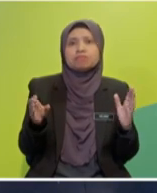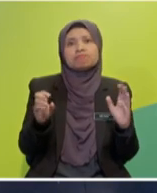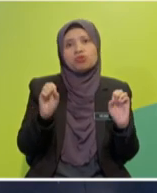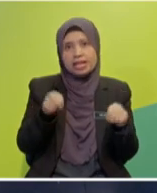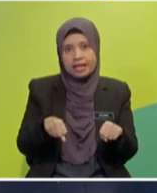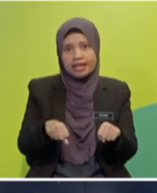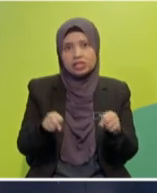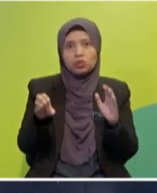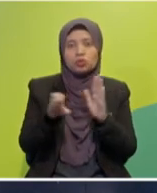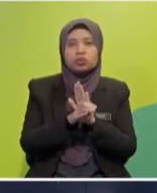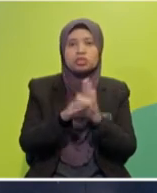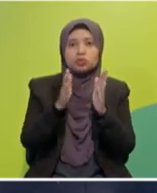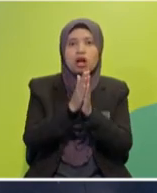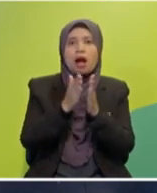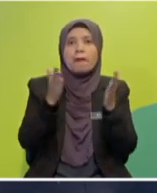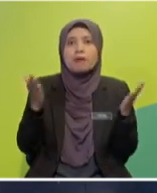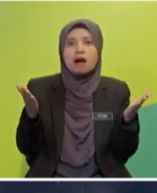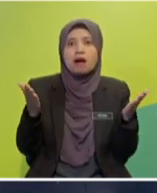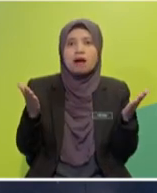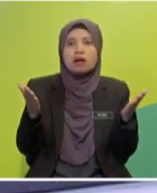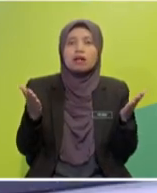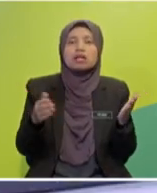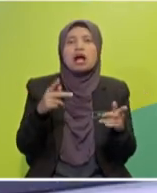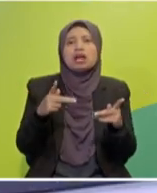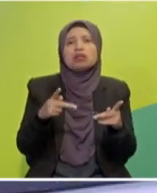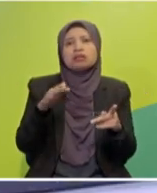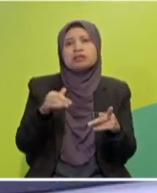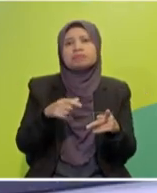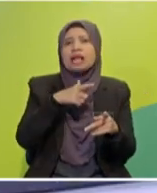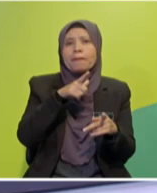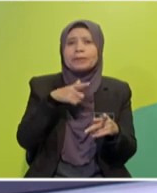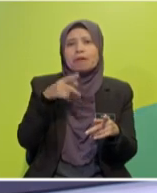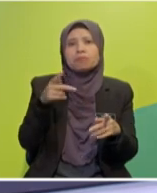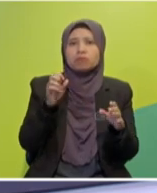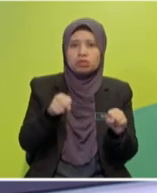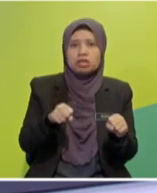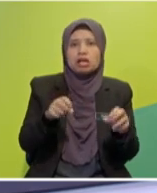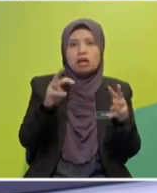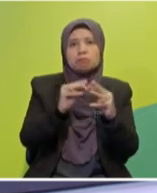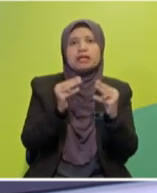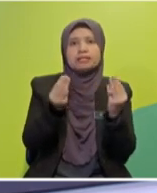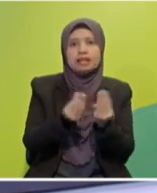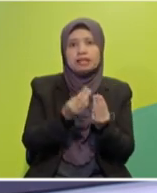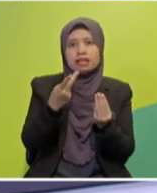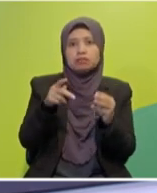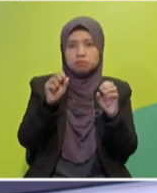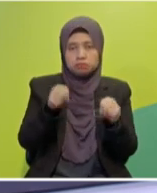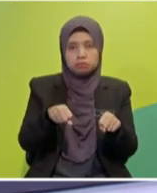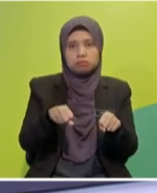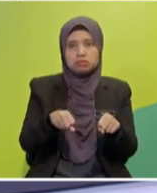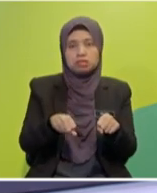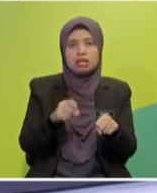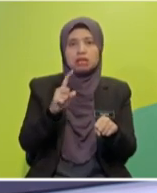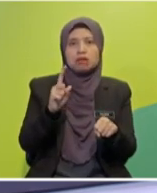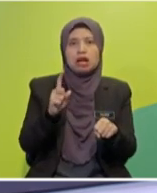lama. Tak semestinya kena kertas baru. Tak perlu. Kita juga boleh gunakan majalah. Apa-apa yang ada kertas